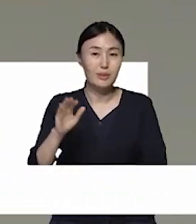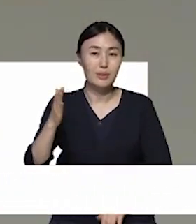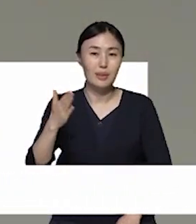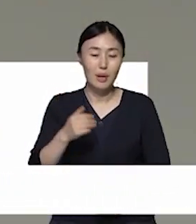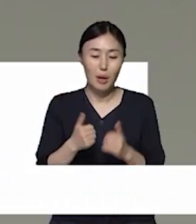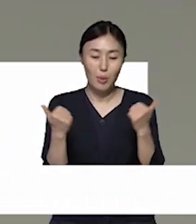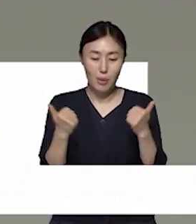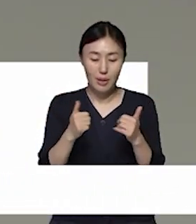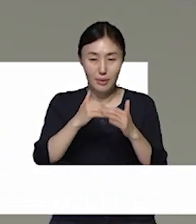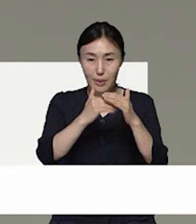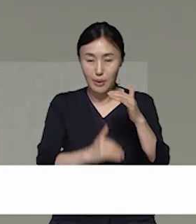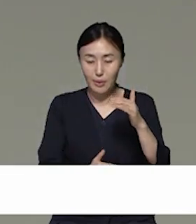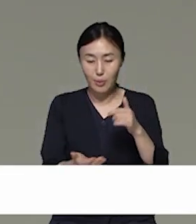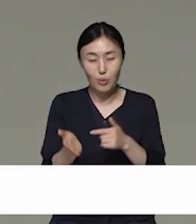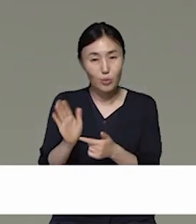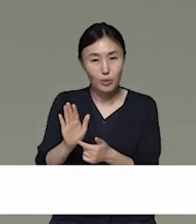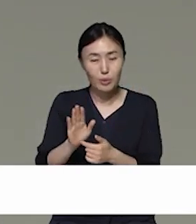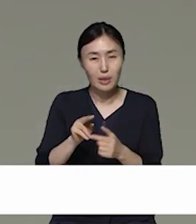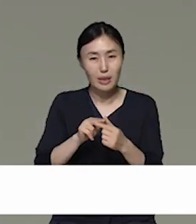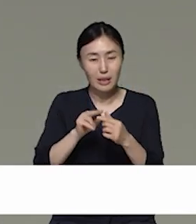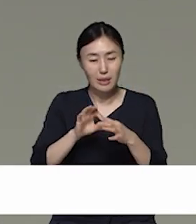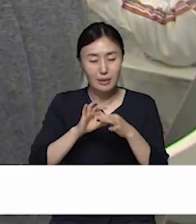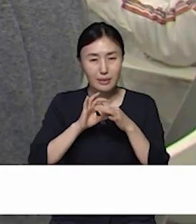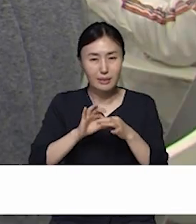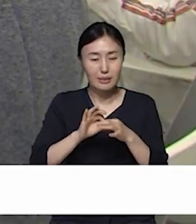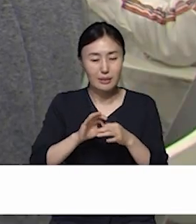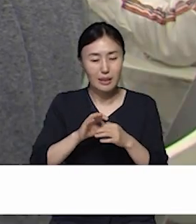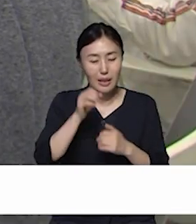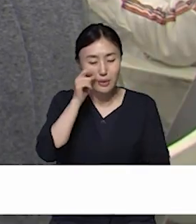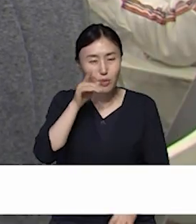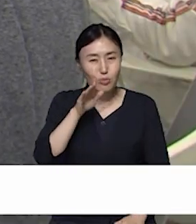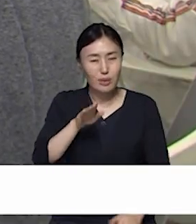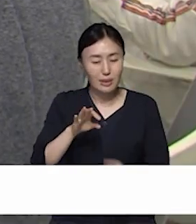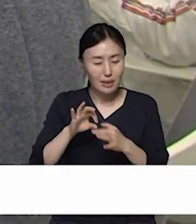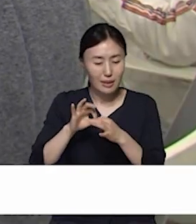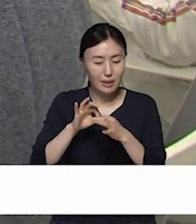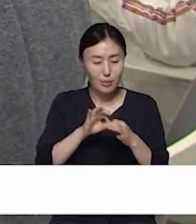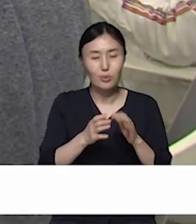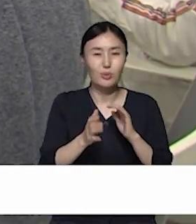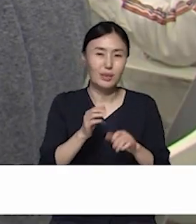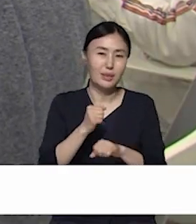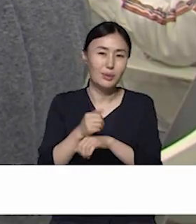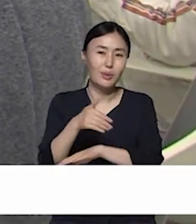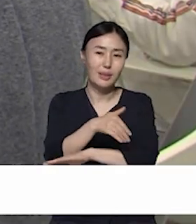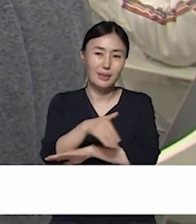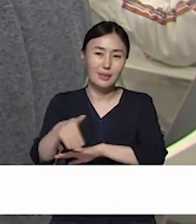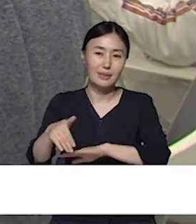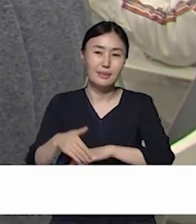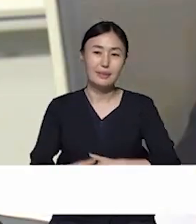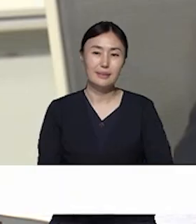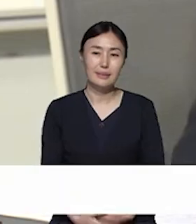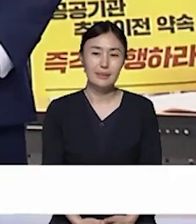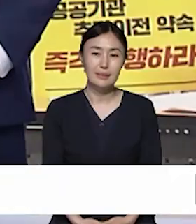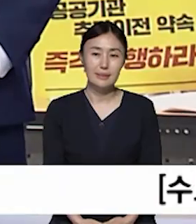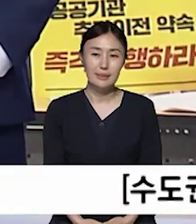회의 내용 공개와 관련해 다음 달 회기까지 추가적으로 논의를 이어갈 방침입니다.